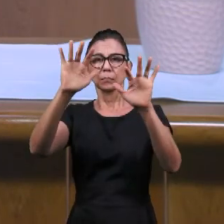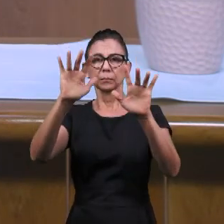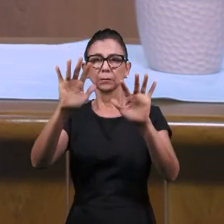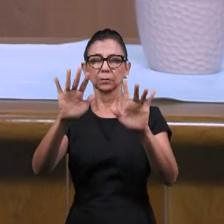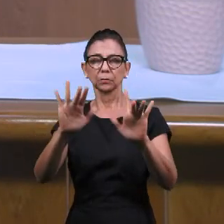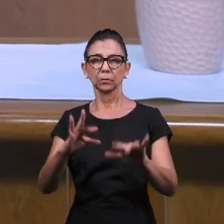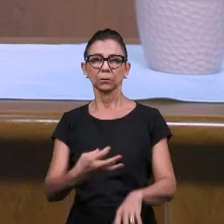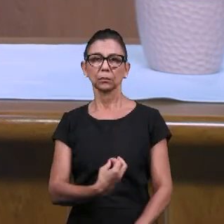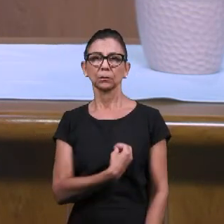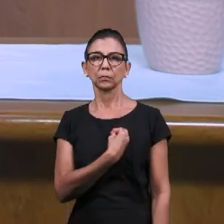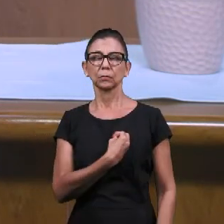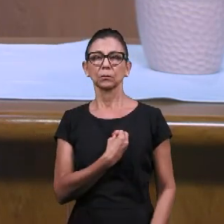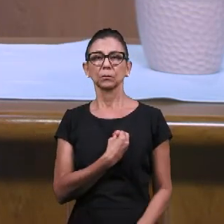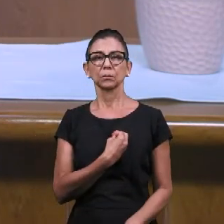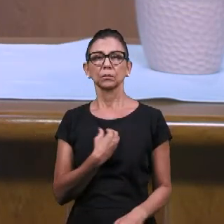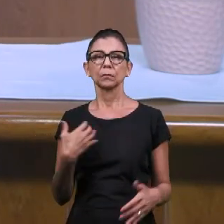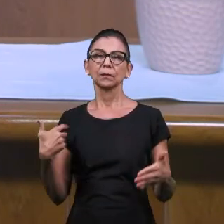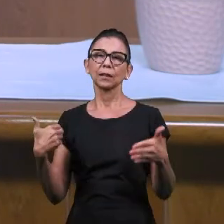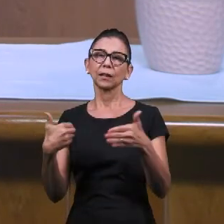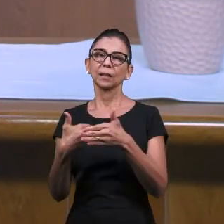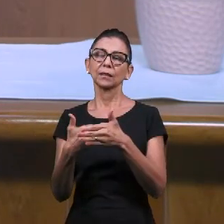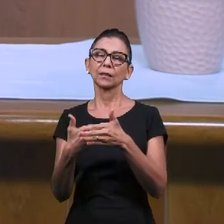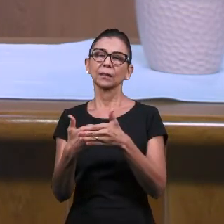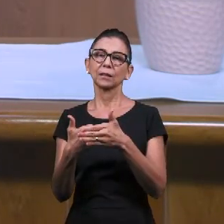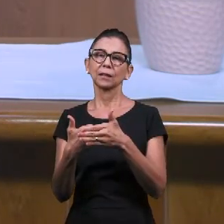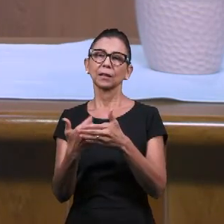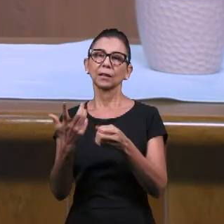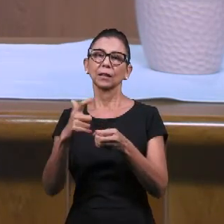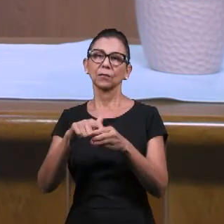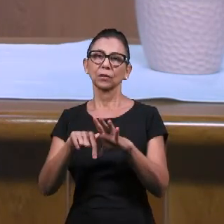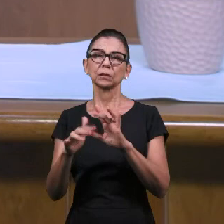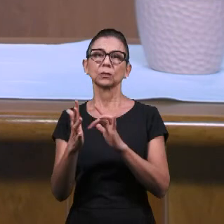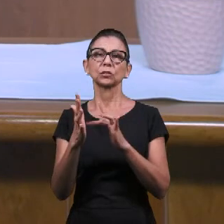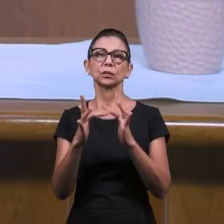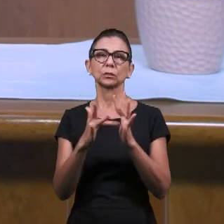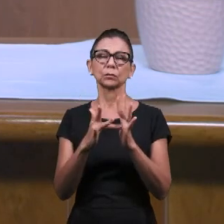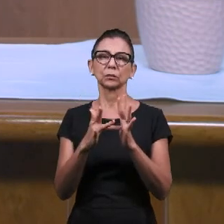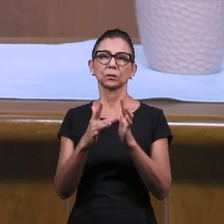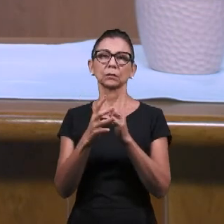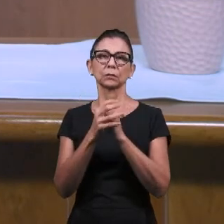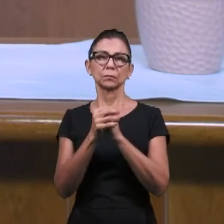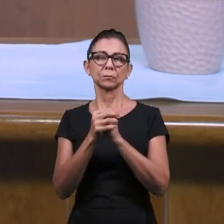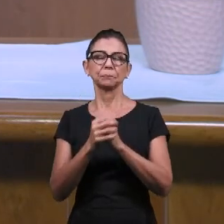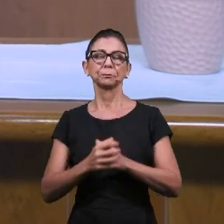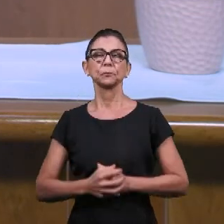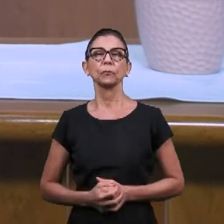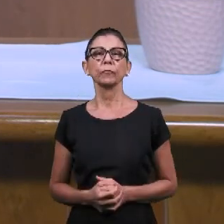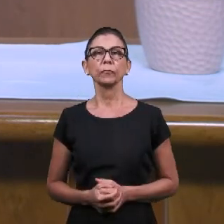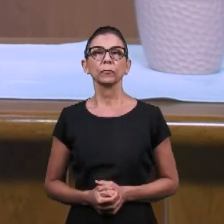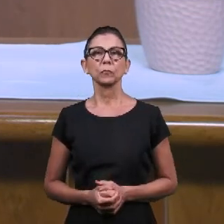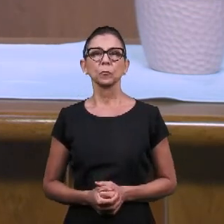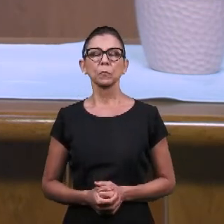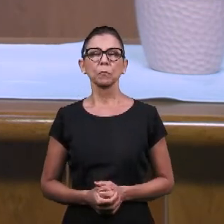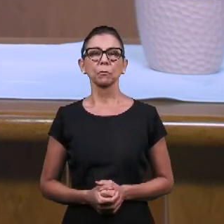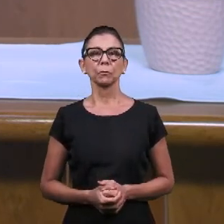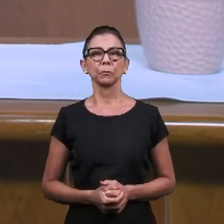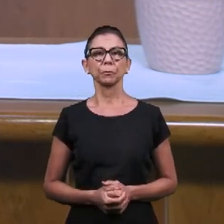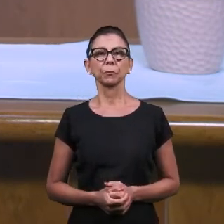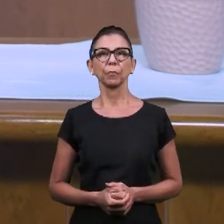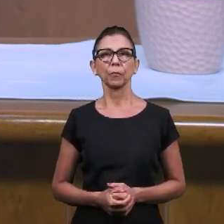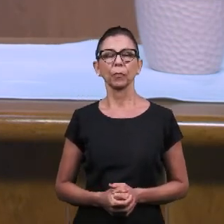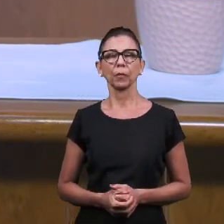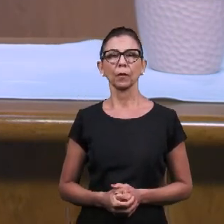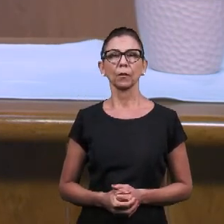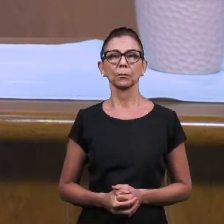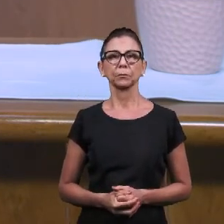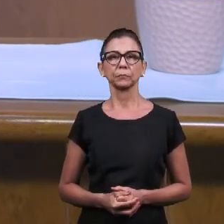Святого Духа Божьего да будут в жизни нашей до великого дня.